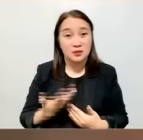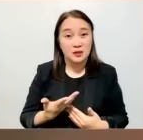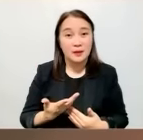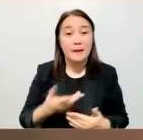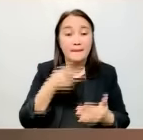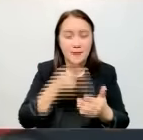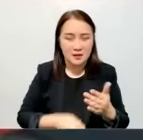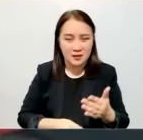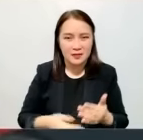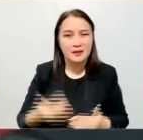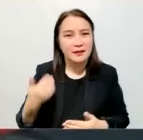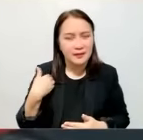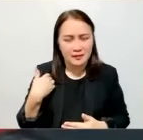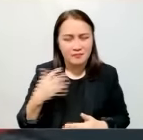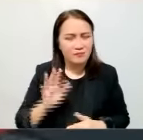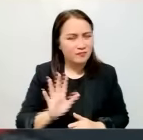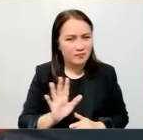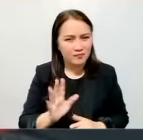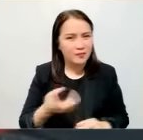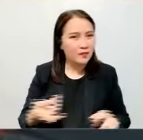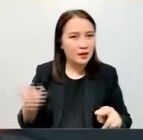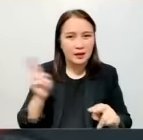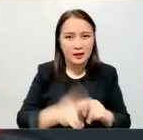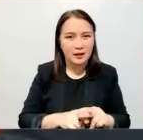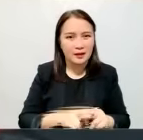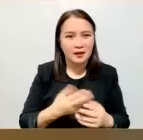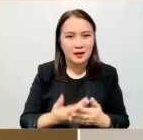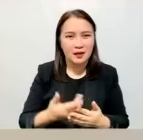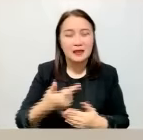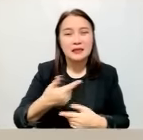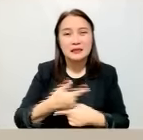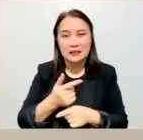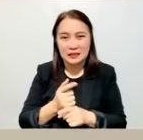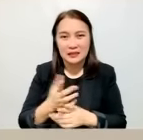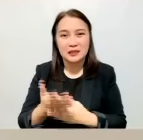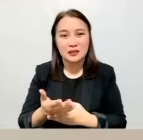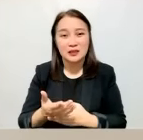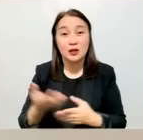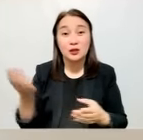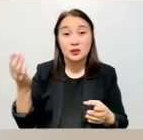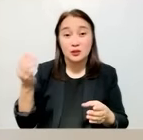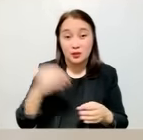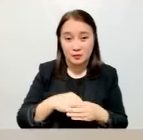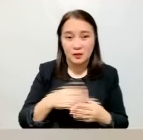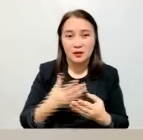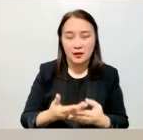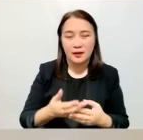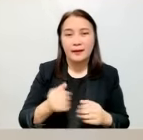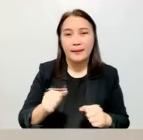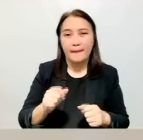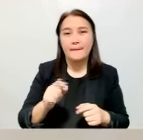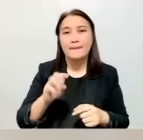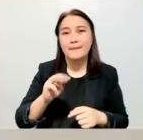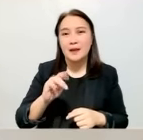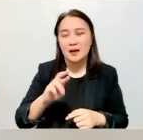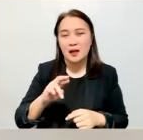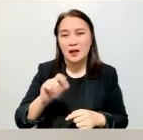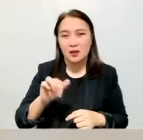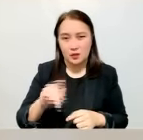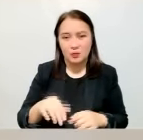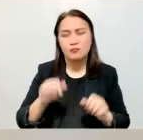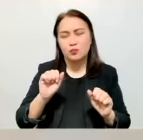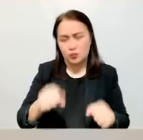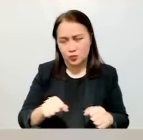premature ang dagdag singil sa kanilang generation charge. Sagot naman ng Meralco, handa silang magpatupad ng refund depende